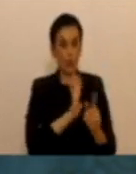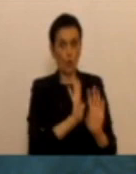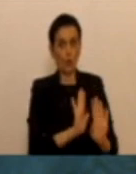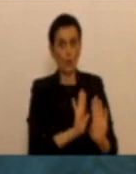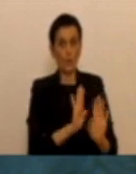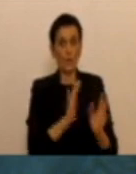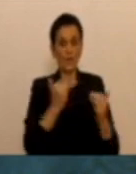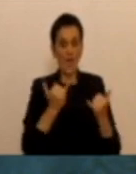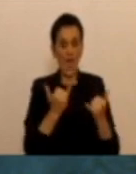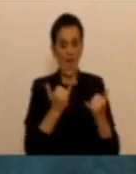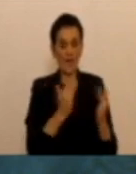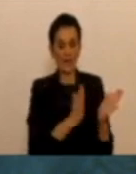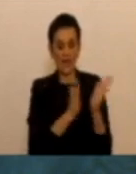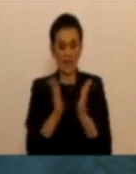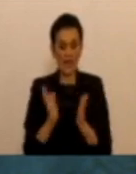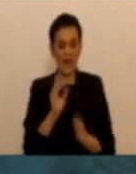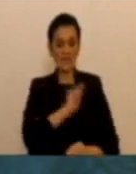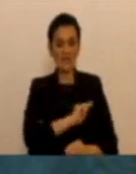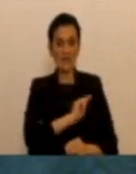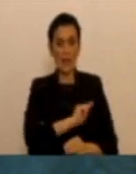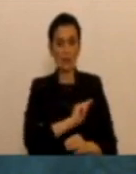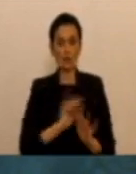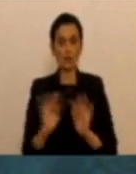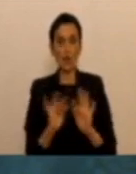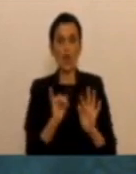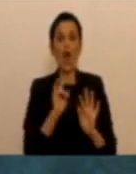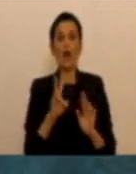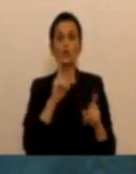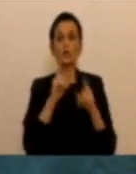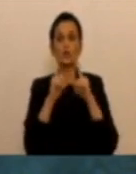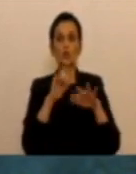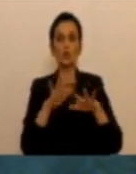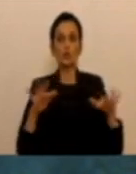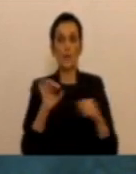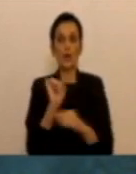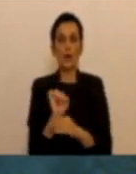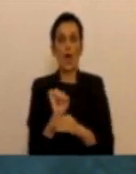ეხლა გადადით სამუშაო რეჟიმზე ან მოგვიწევს ხდომის გაჩერება. ქალბატონი სალომე სამადაშვილი.